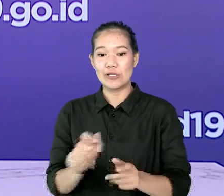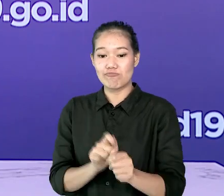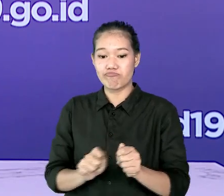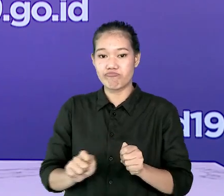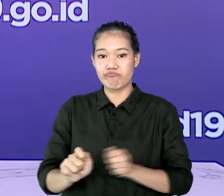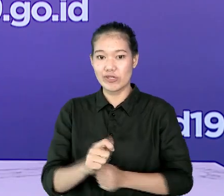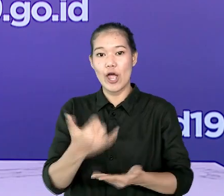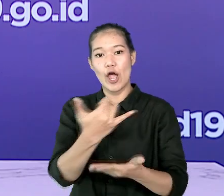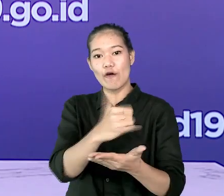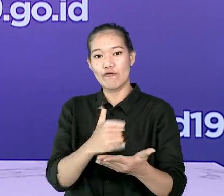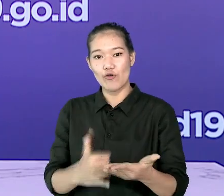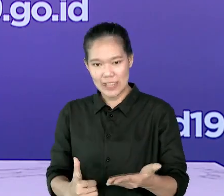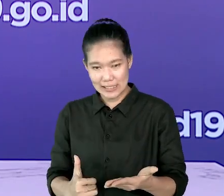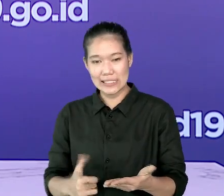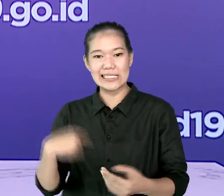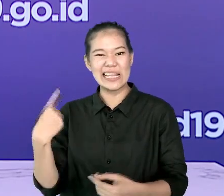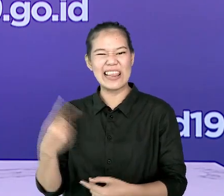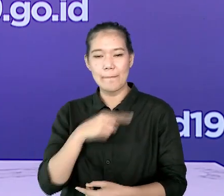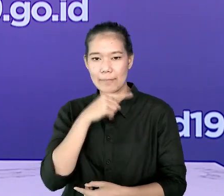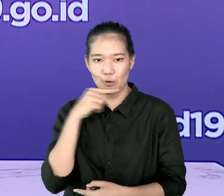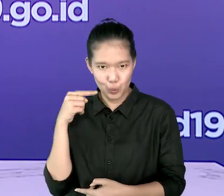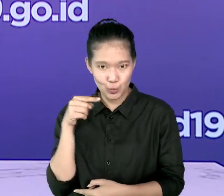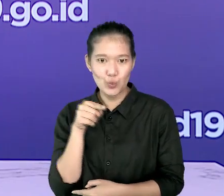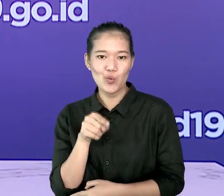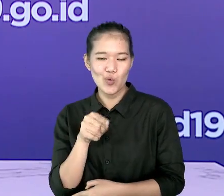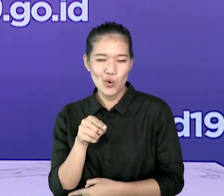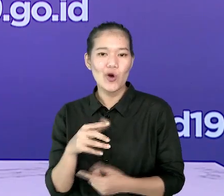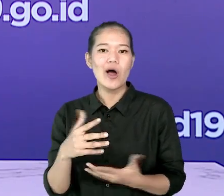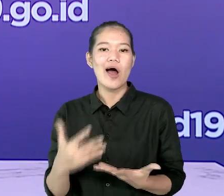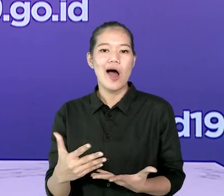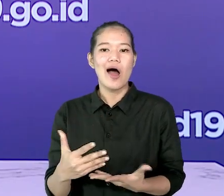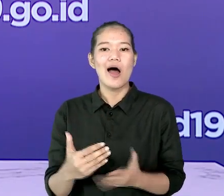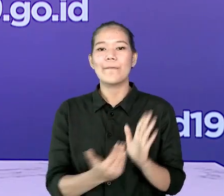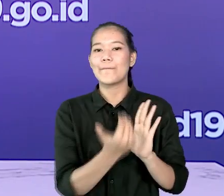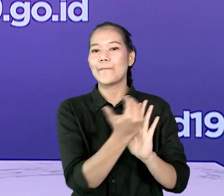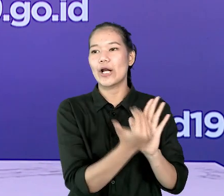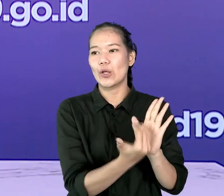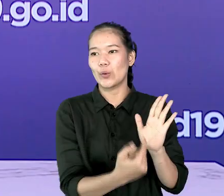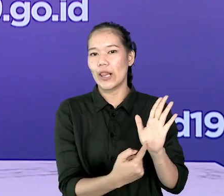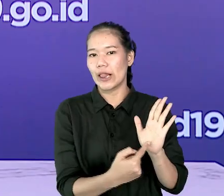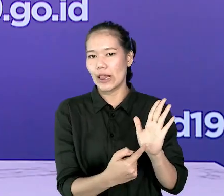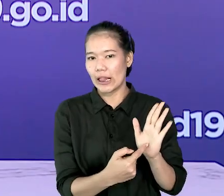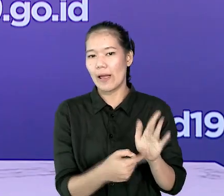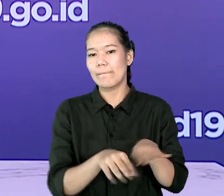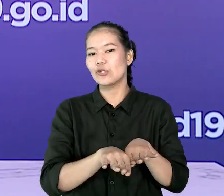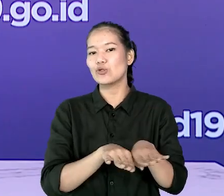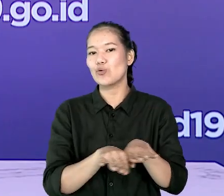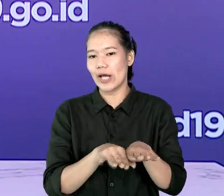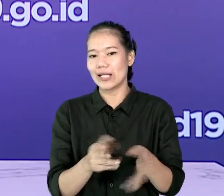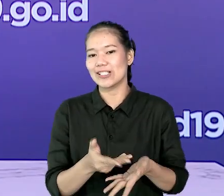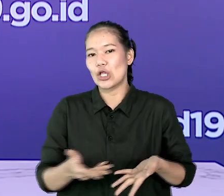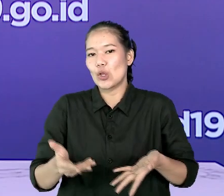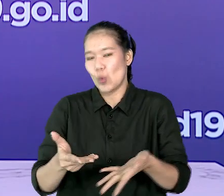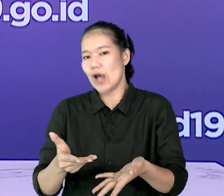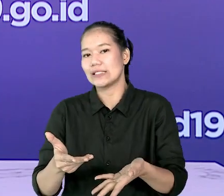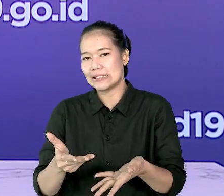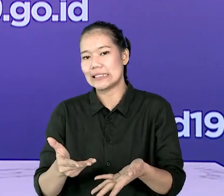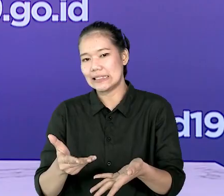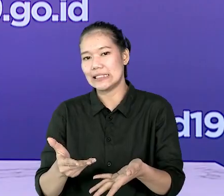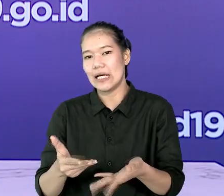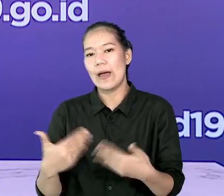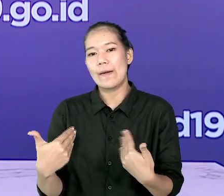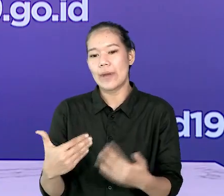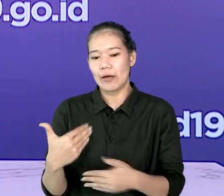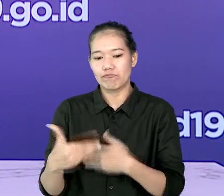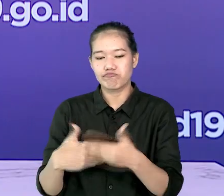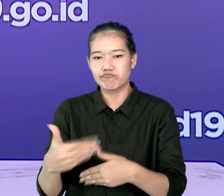maupun evaluasi yang dilakukan setiap minggunya merupakan kebijakan yang bersifat adaptif menyesuaikan dengan kondisi